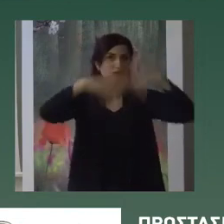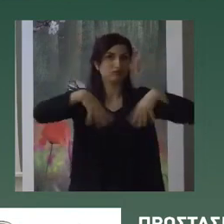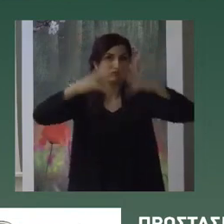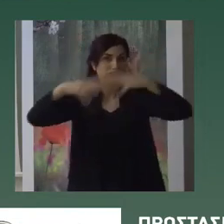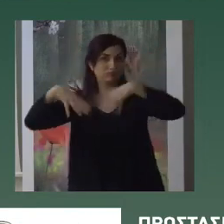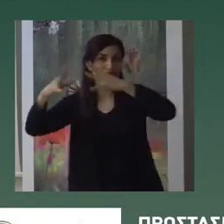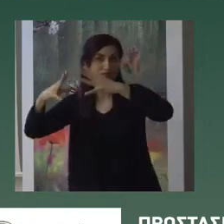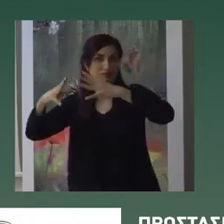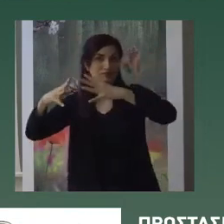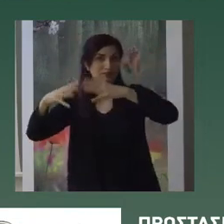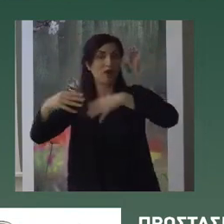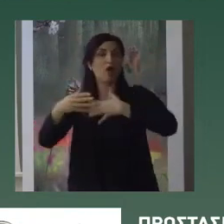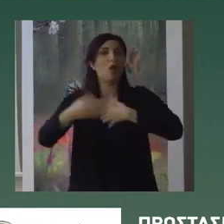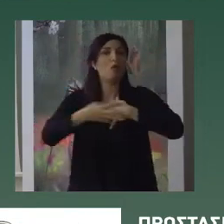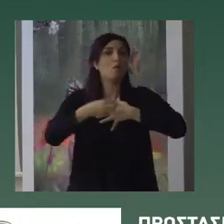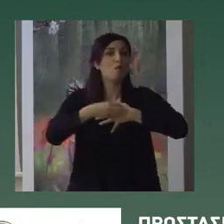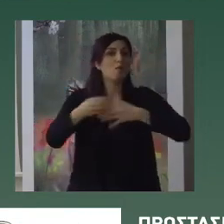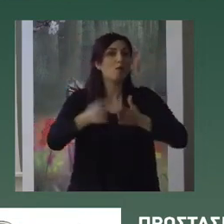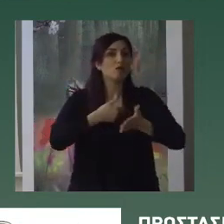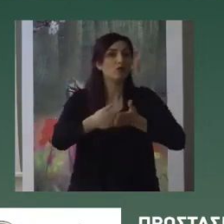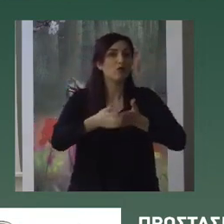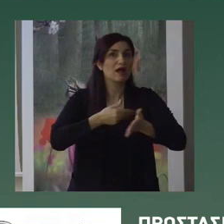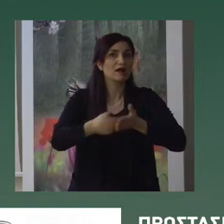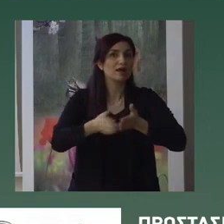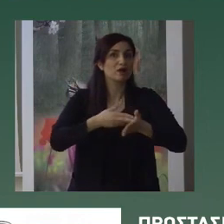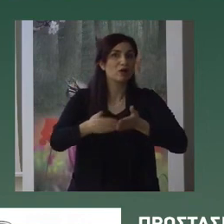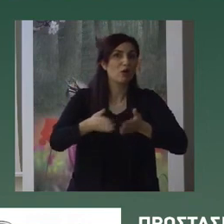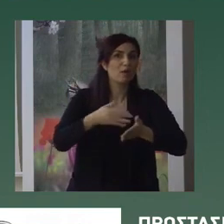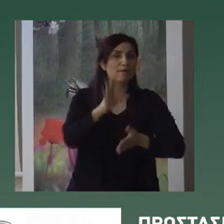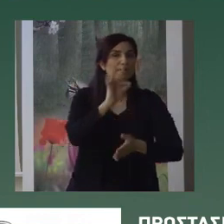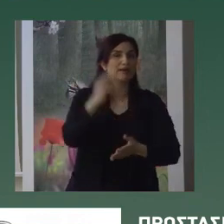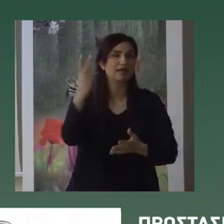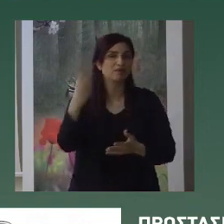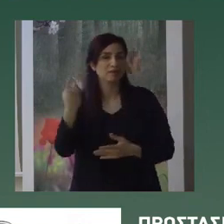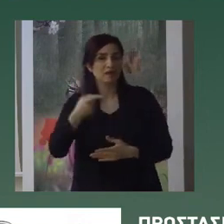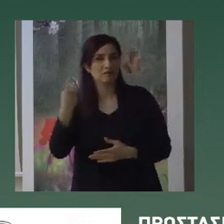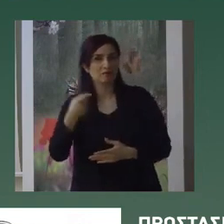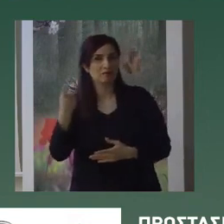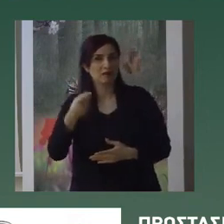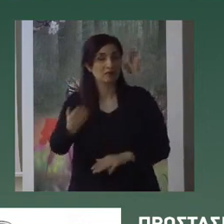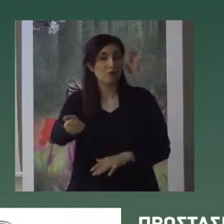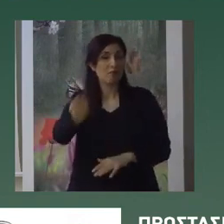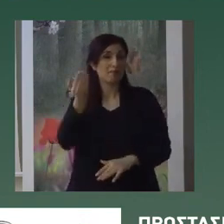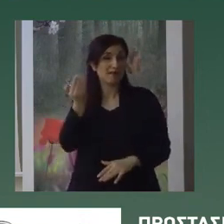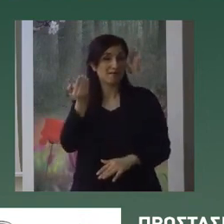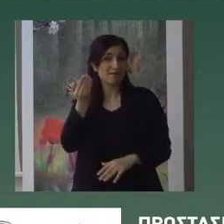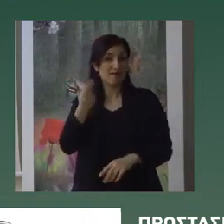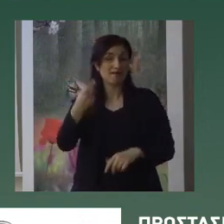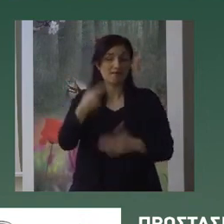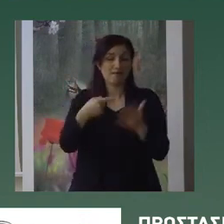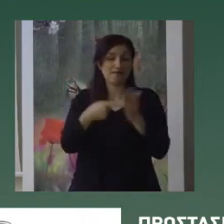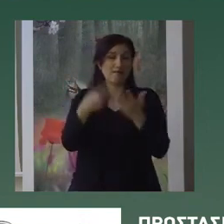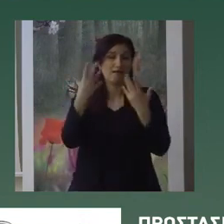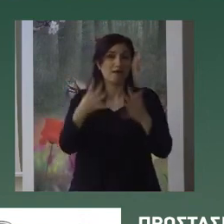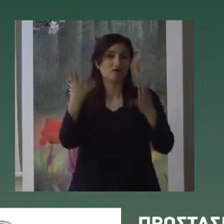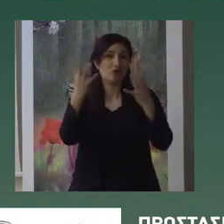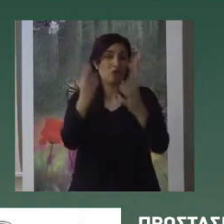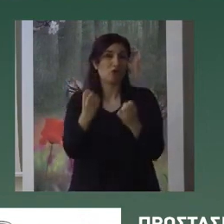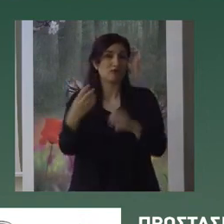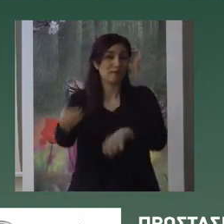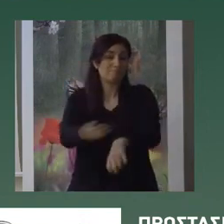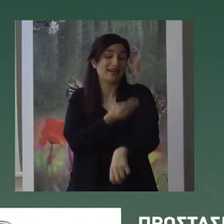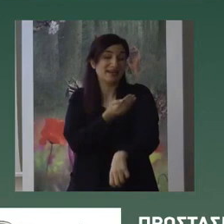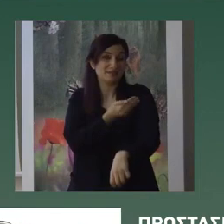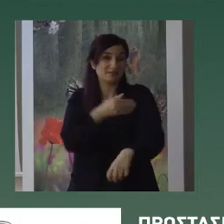πορτοκαλί σημαίνει ότι το 50 με 70% έχει κατασκευαστεί πάλι πριν το 1980. Τι σημαίνει αυτό, ότι έχουμε